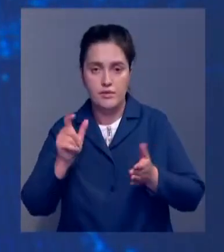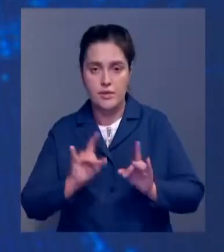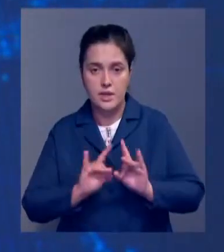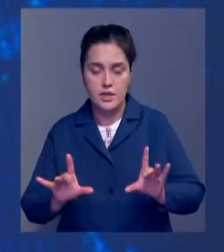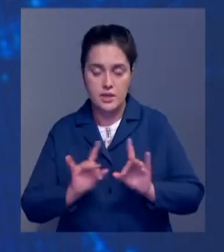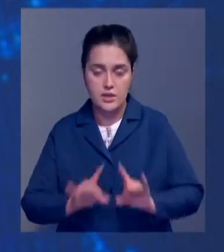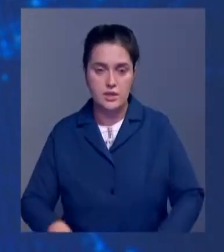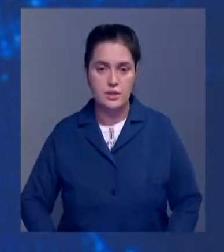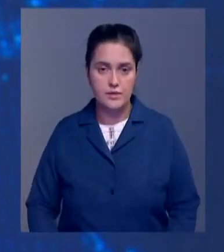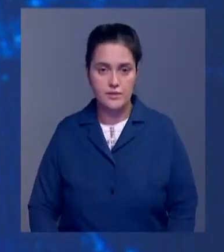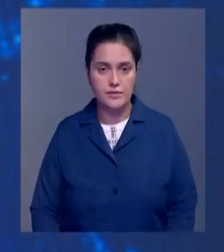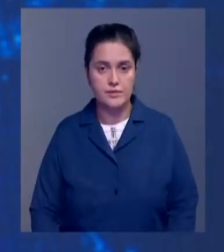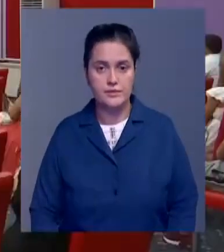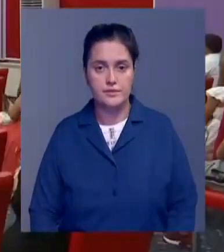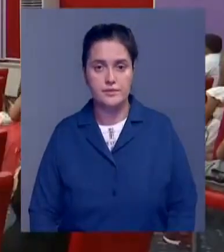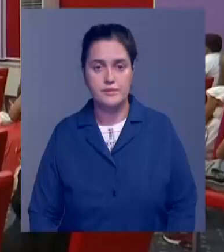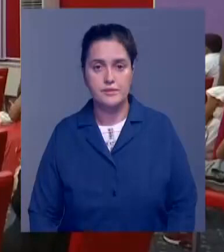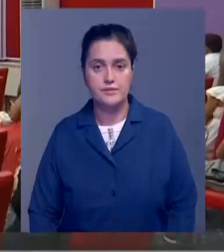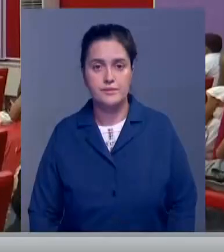у Галымжана Караманулы.